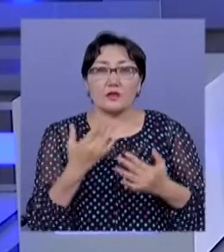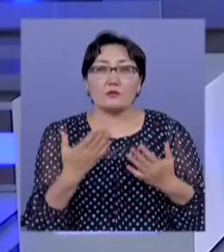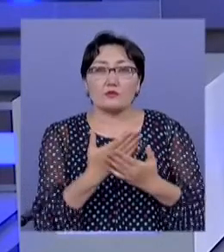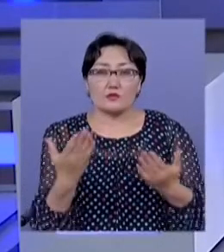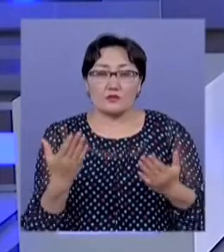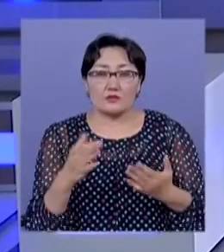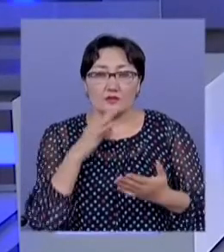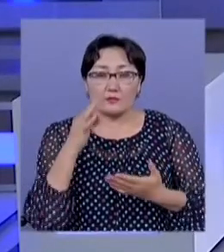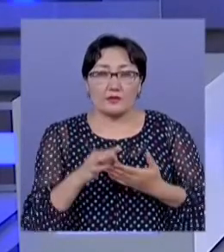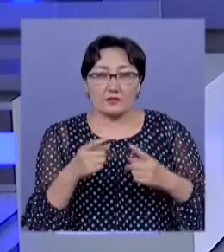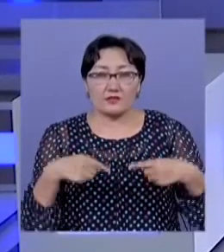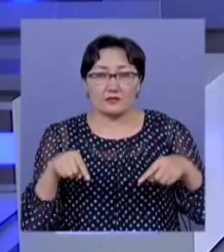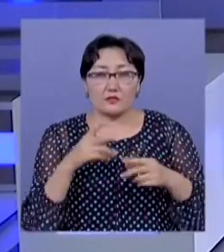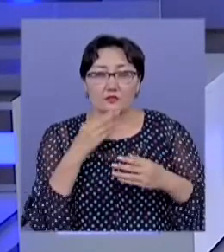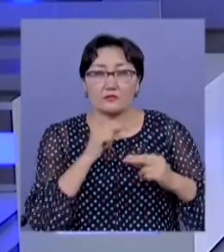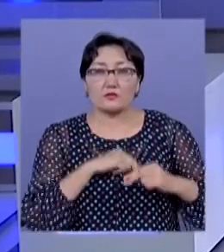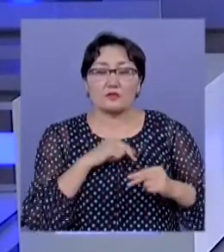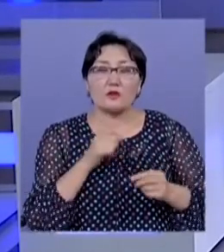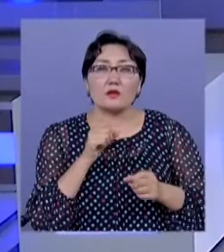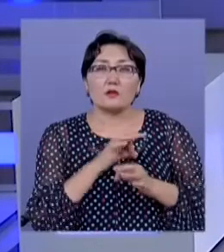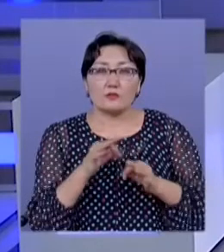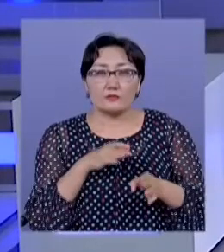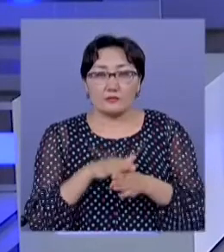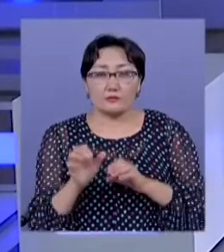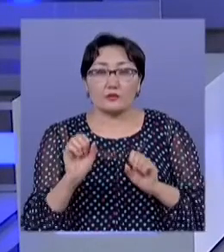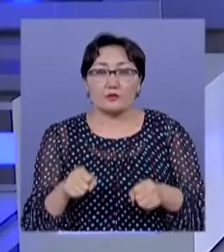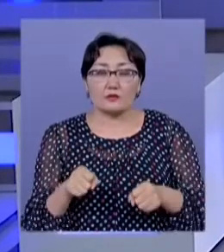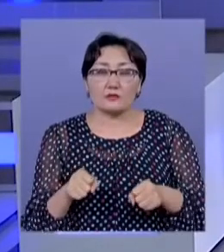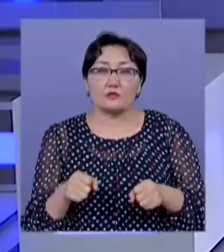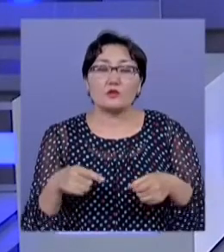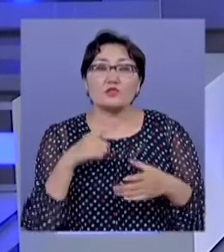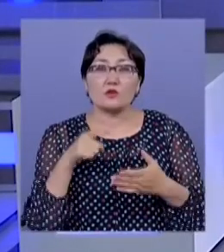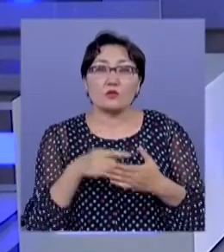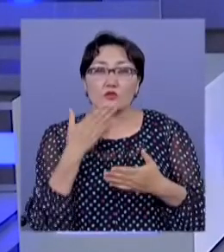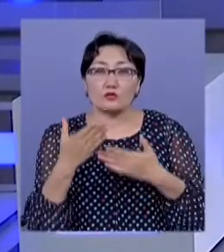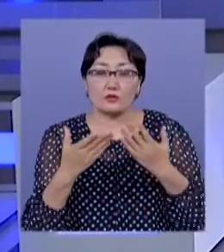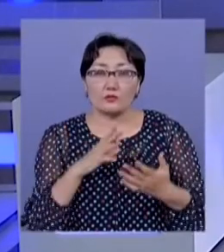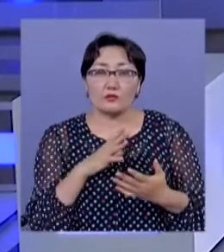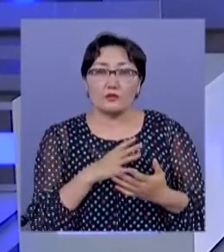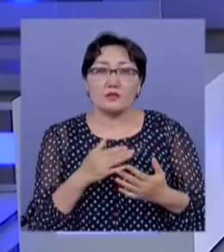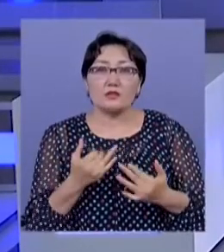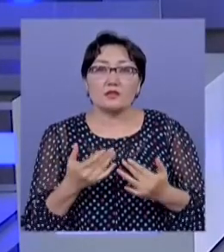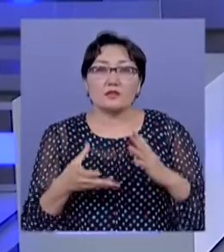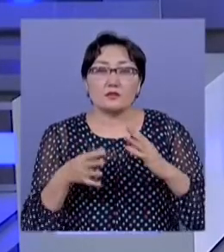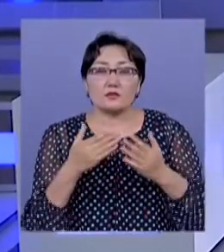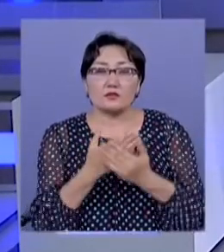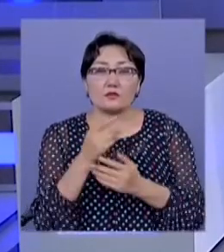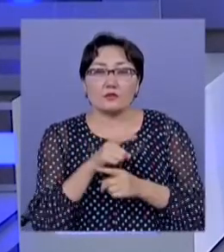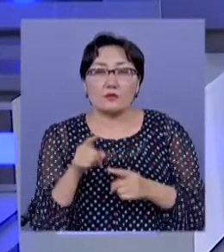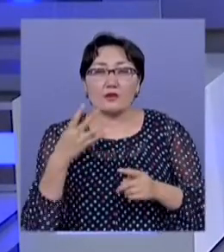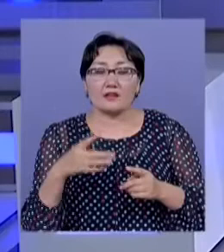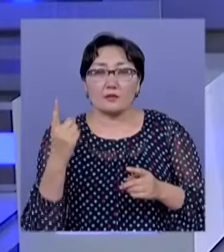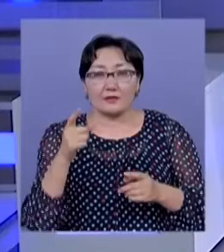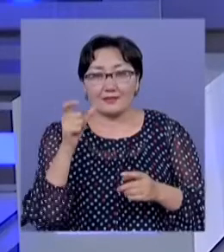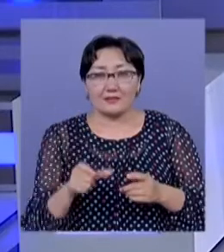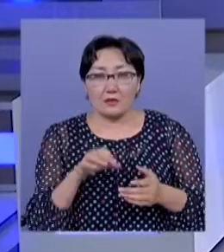сіздерге мердігер компаниялар міндетін мінсіз атқарала ма деген сауал жолдаған болатынмын. Тікелей эфир барысында 41 адам